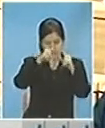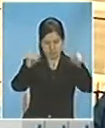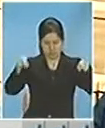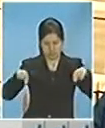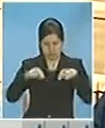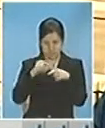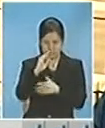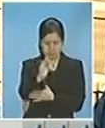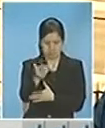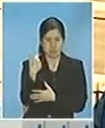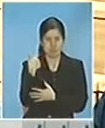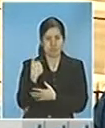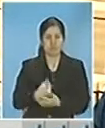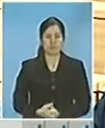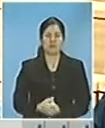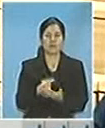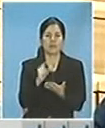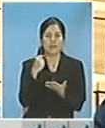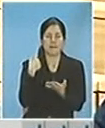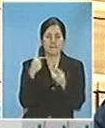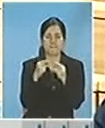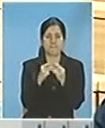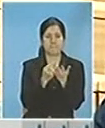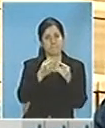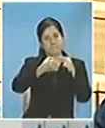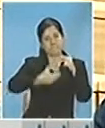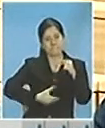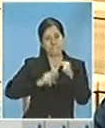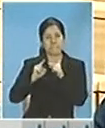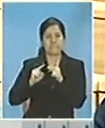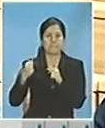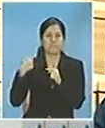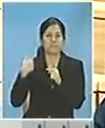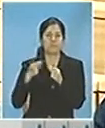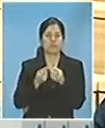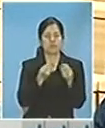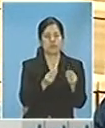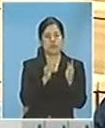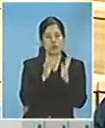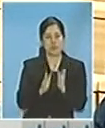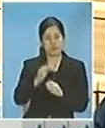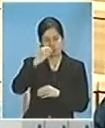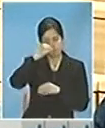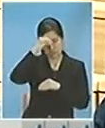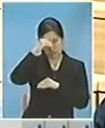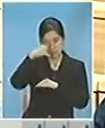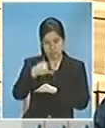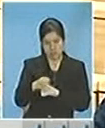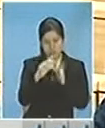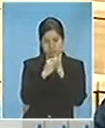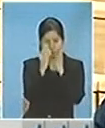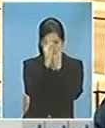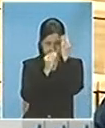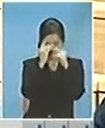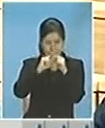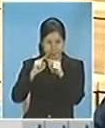ให้ประกาศนียบัตรสำริดบัตรและอุทิบัตรและแก่ผู้ที่สำเร็จการศึกษาอบรมและพัฒ